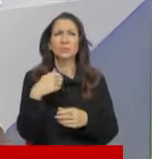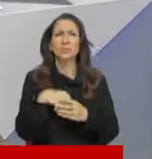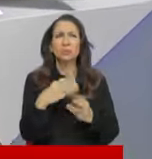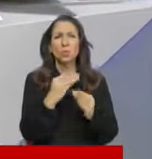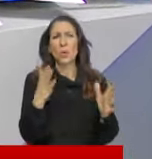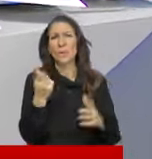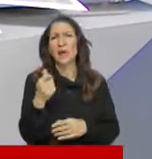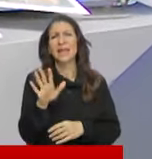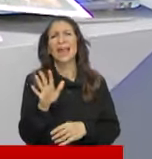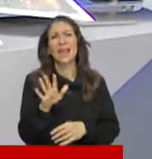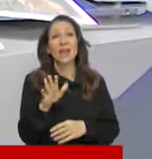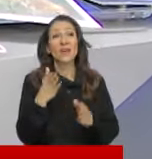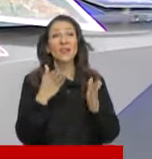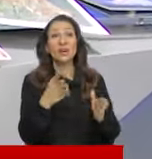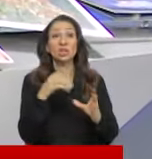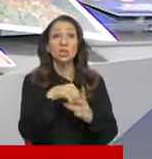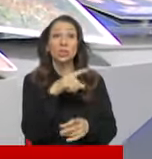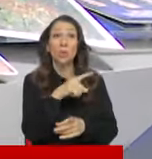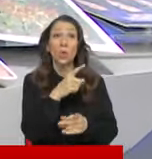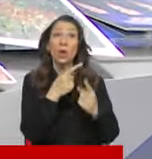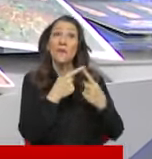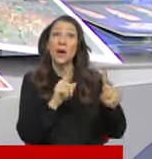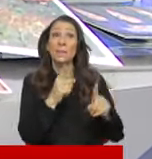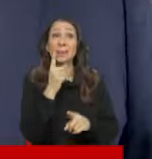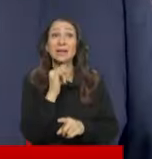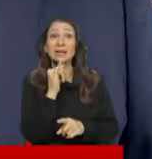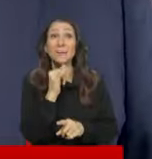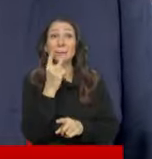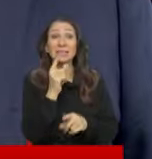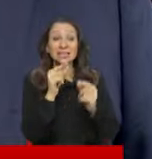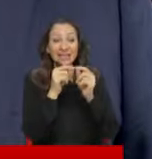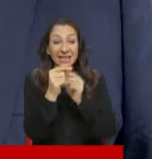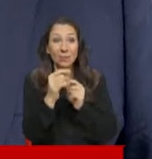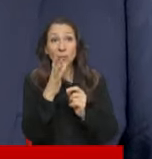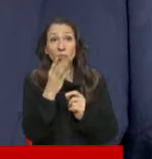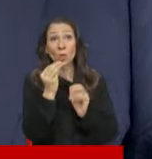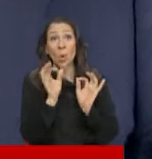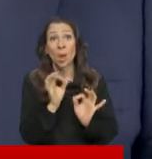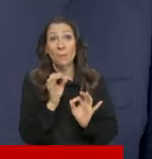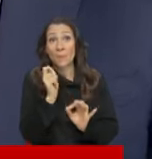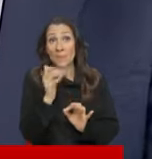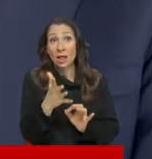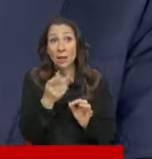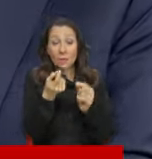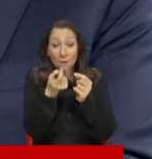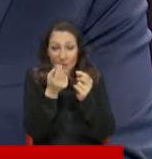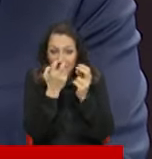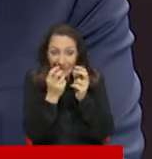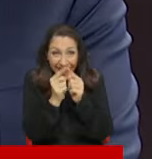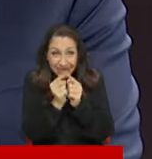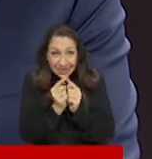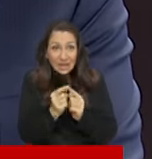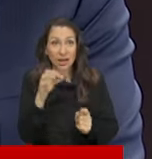çok büyük bir maliyeti yok ama ha fırıncı açısından onlar için 1 gram 1 stim bile biliyorsunuz çok önemli bir şey çünkü milim milim hesaplayarak